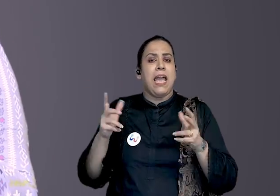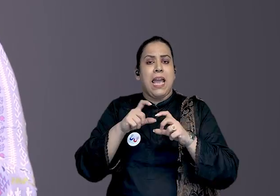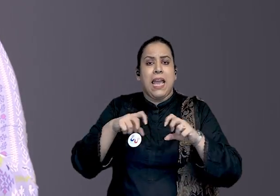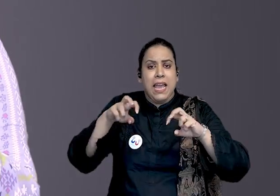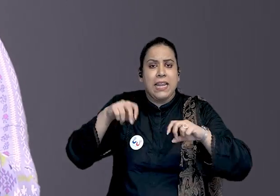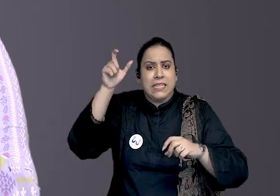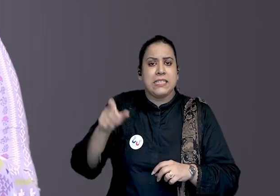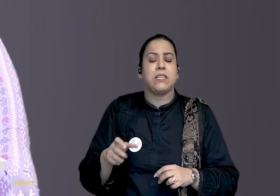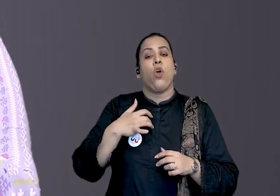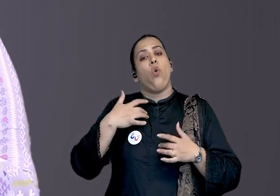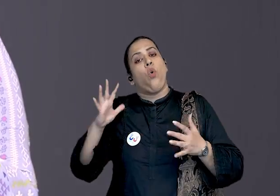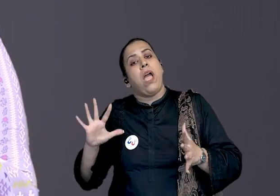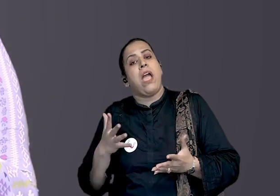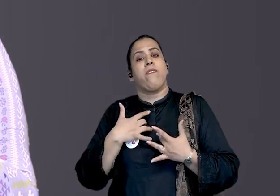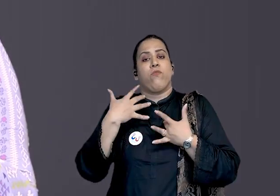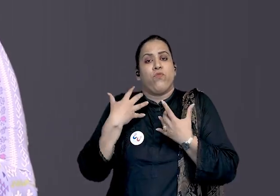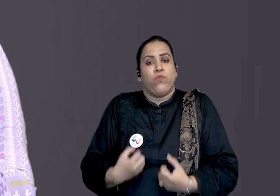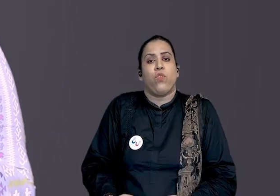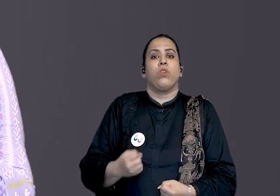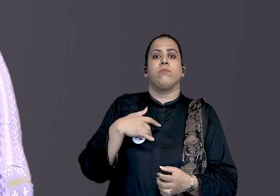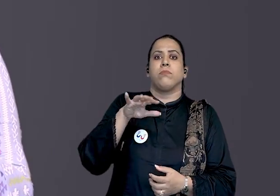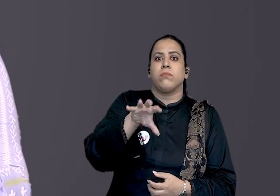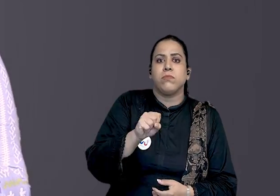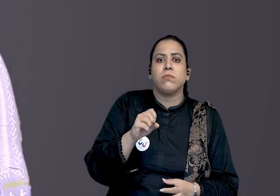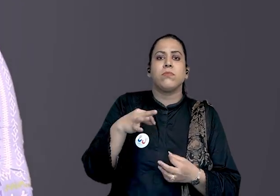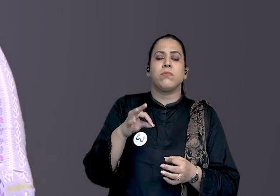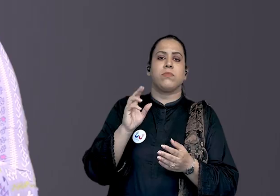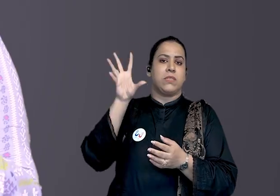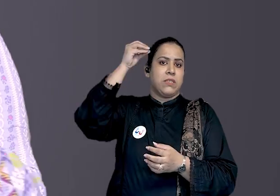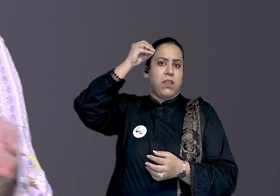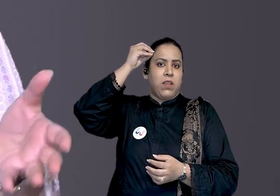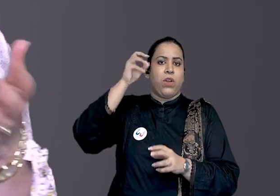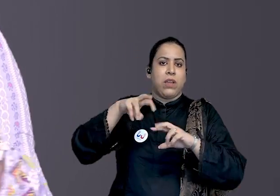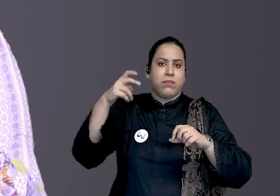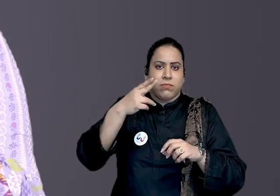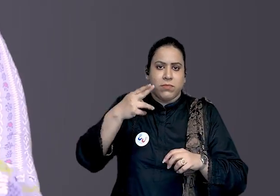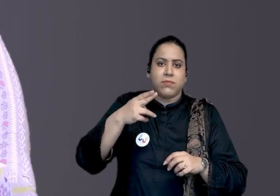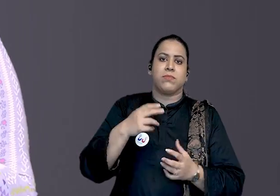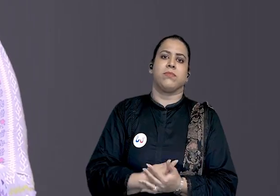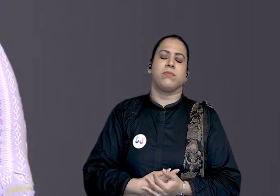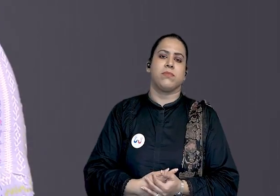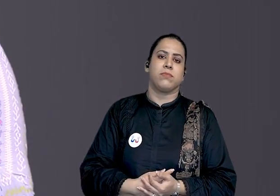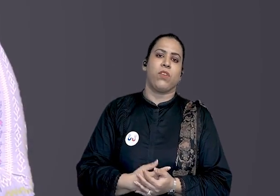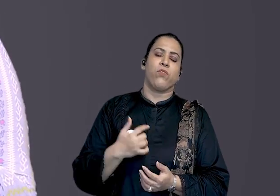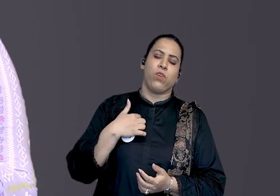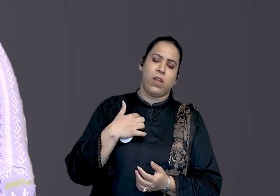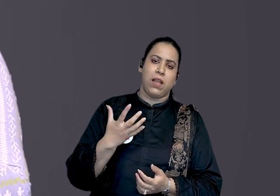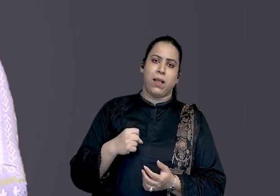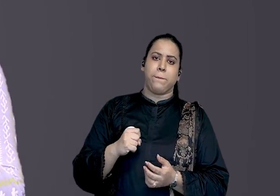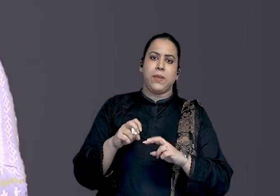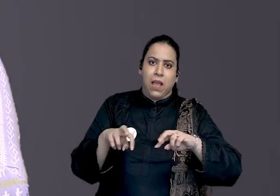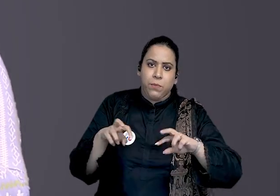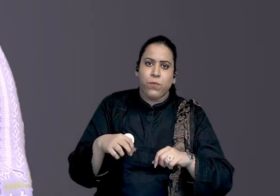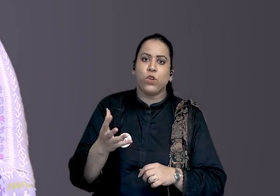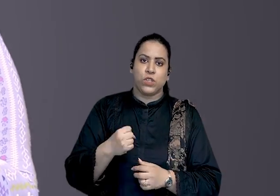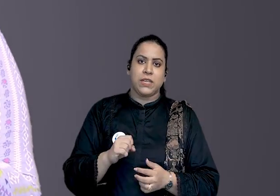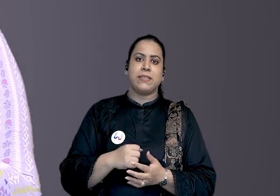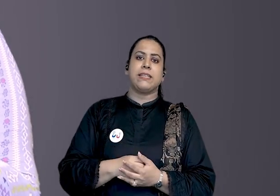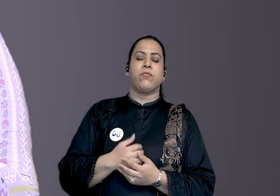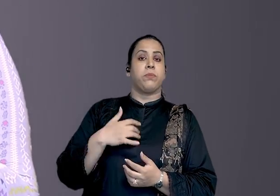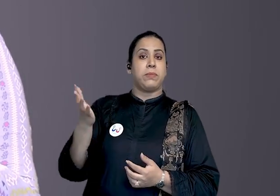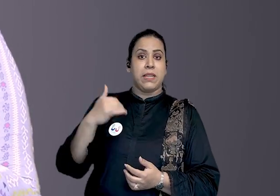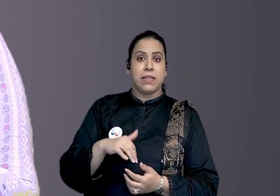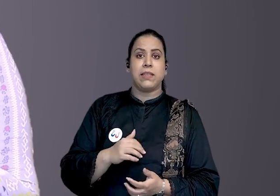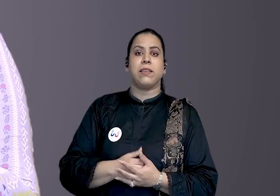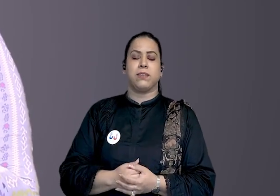to get some kind of information from the archives, वो हमें अप्रोच करते हैं, वो हमारे पास आते हैं और we